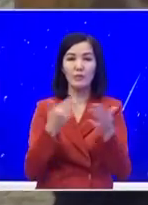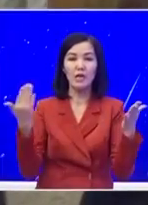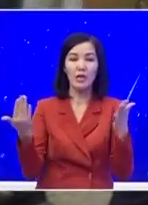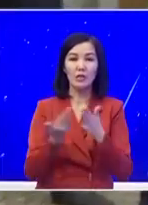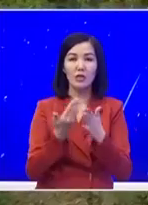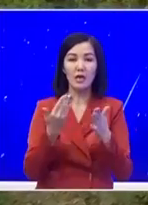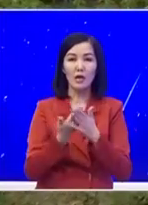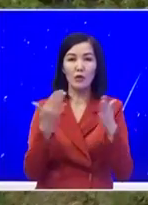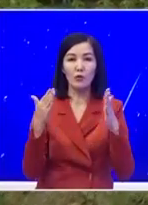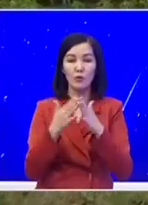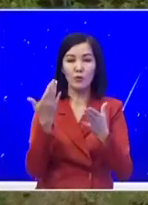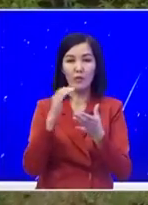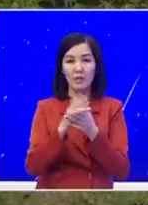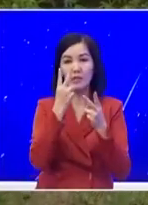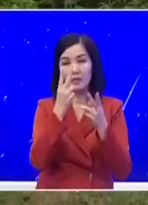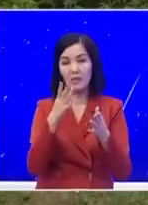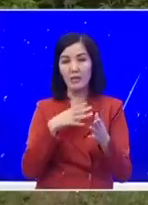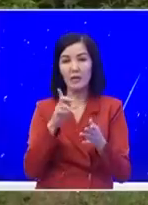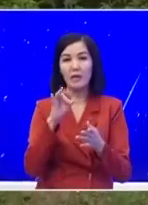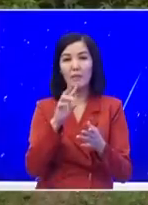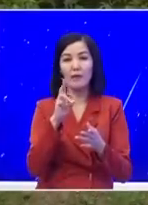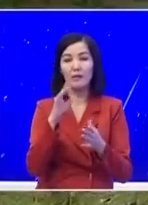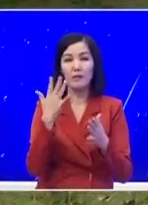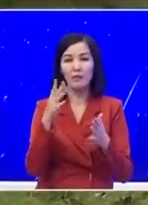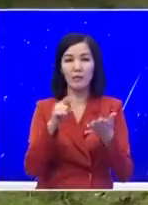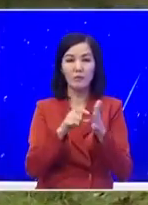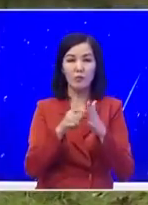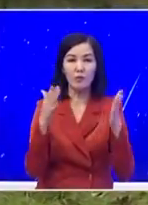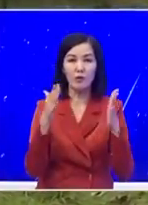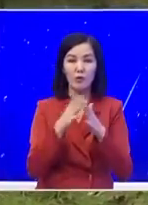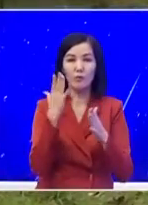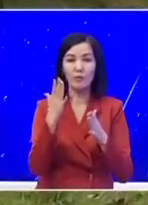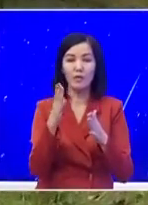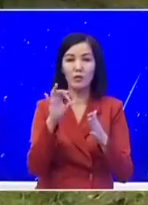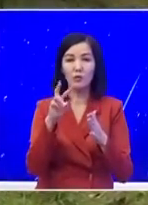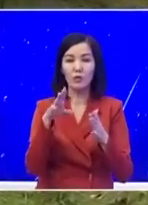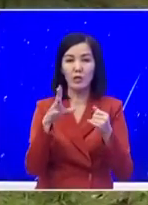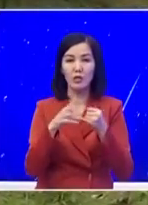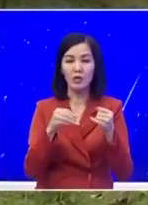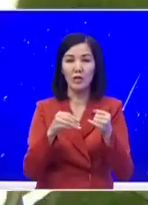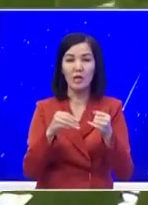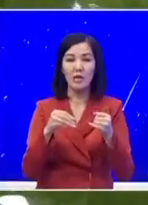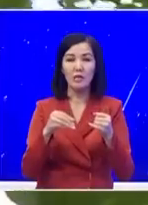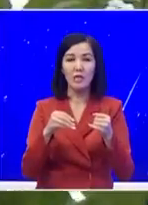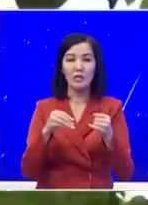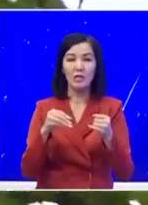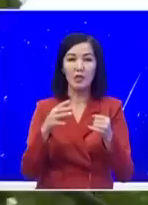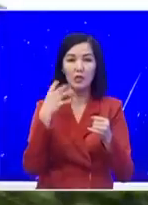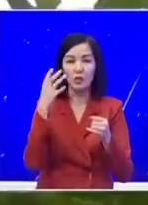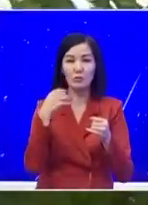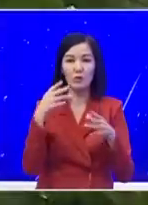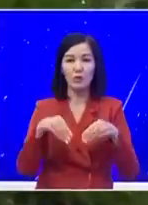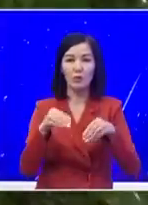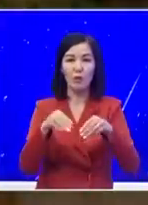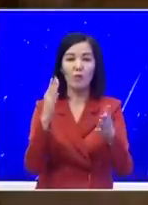қонысына апарып таныстырды. Бақтыбай ауылында 5 бөлмелі үй, 5 сотық жер, жеміс жидек төгіліп тұр, көкөнісі тағы